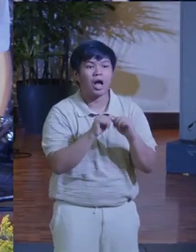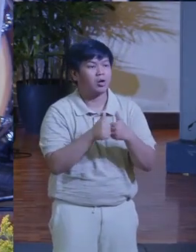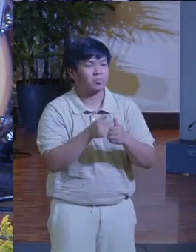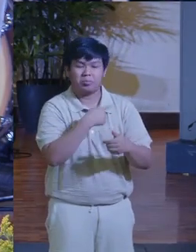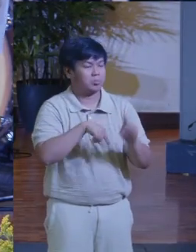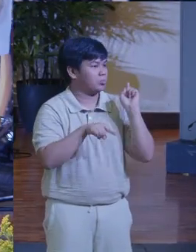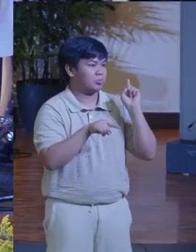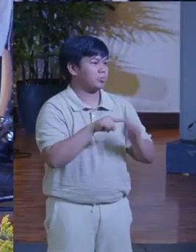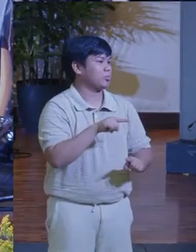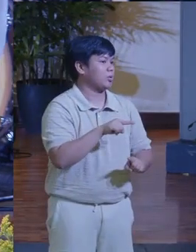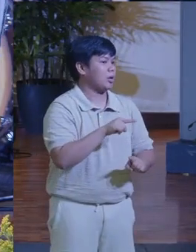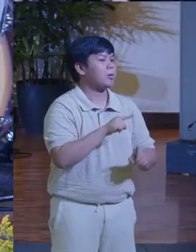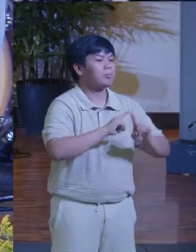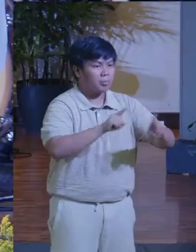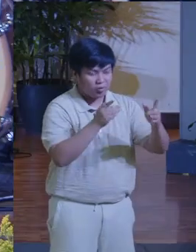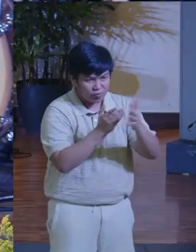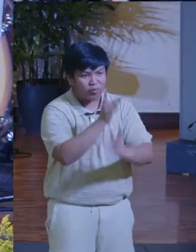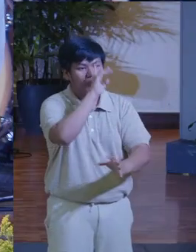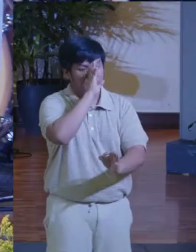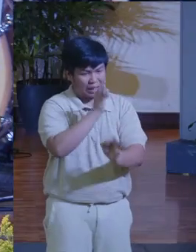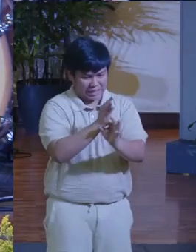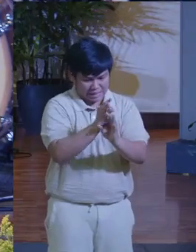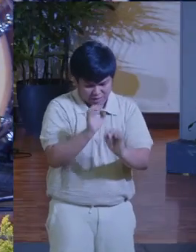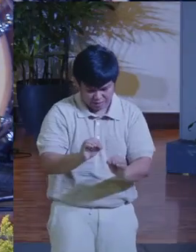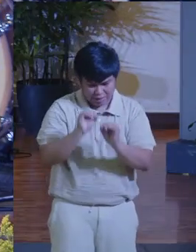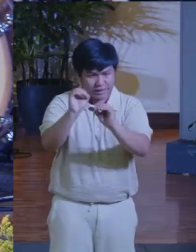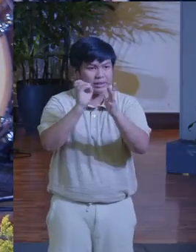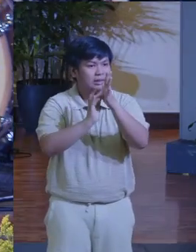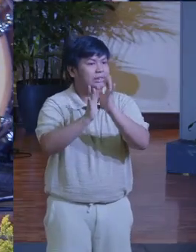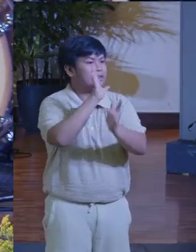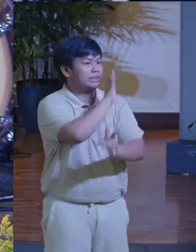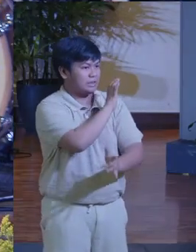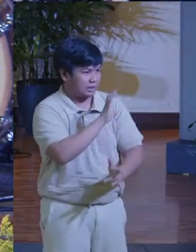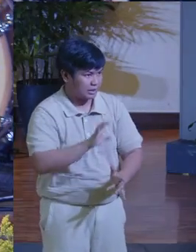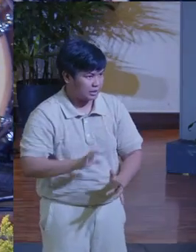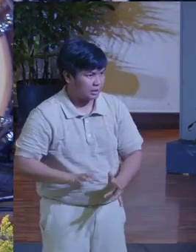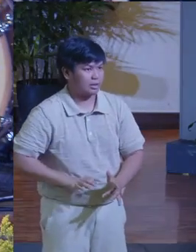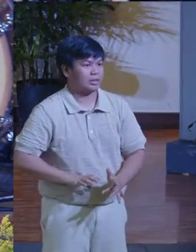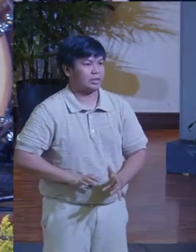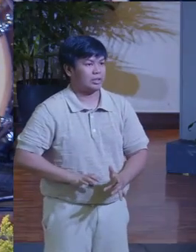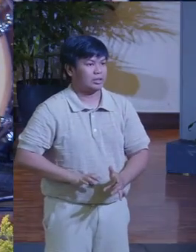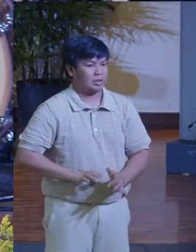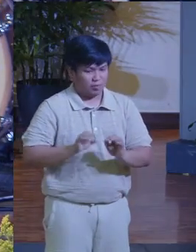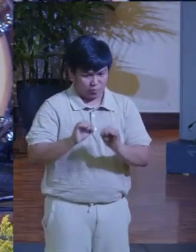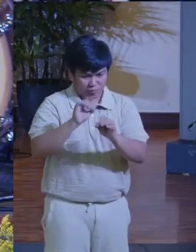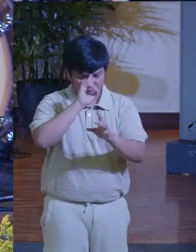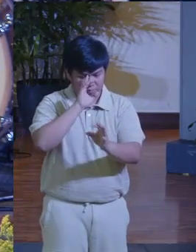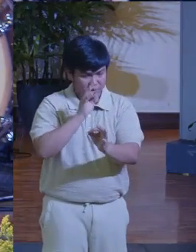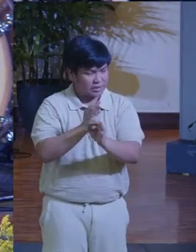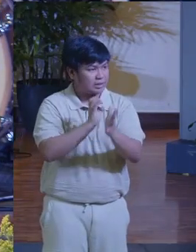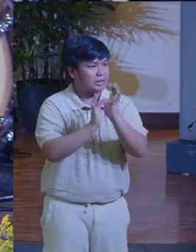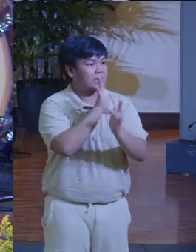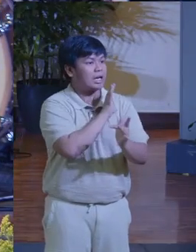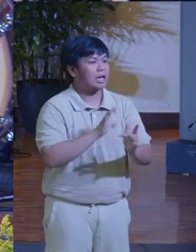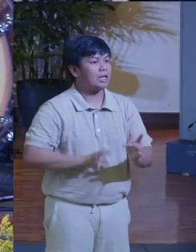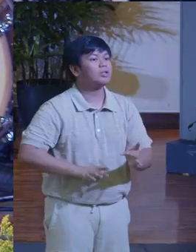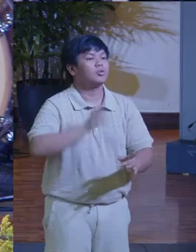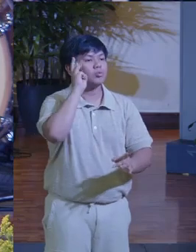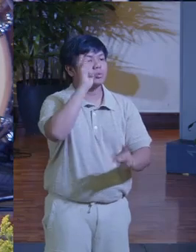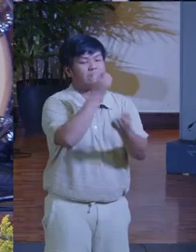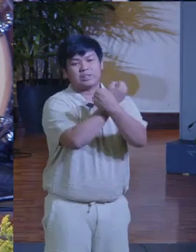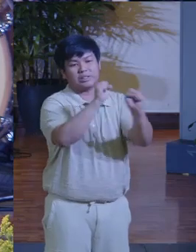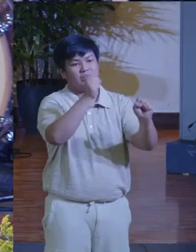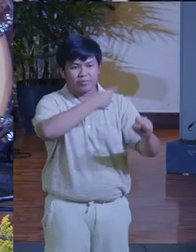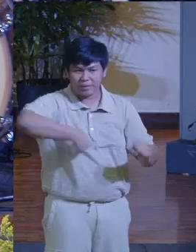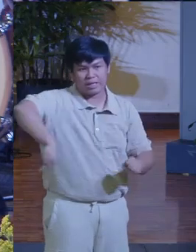ng pananampalataya kay Kristo Jesus ay ang kaligtasan na kaloob ng Diyos. Wala